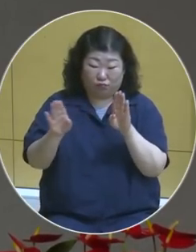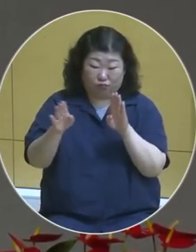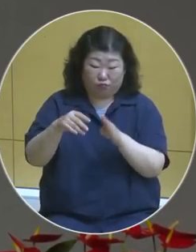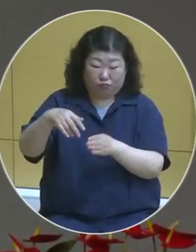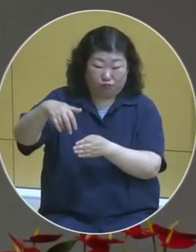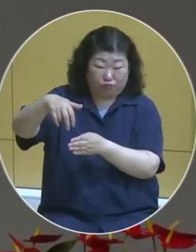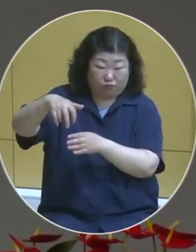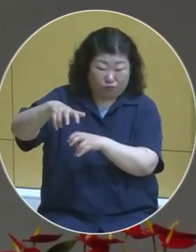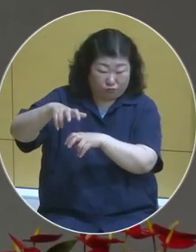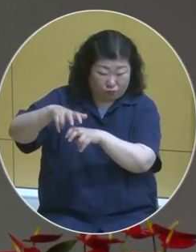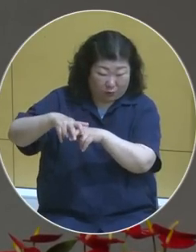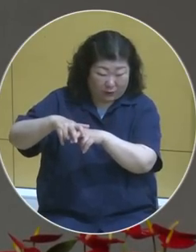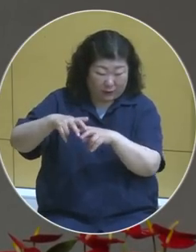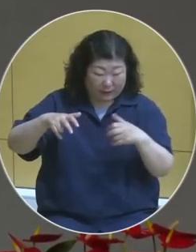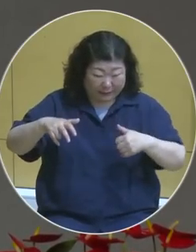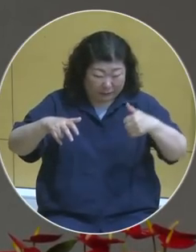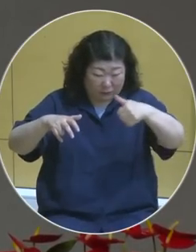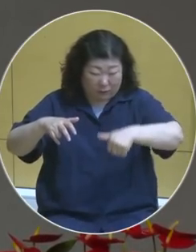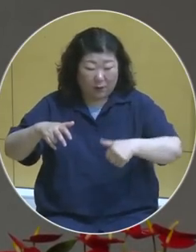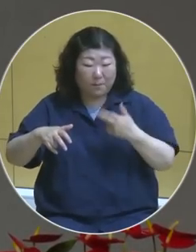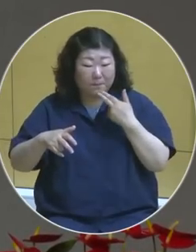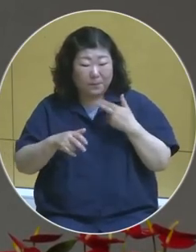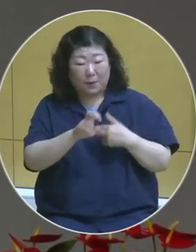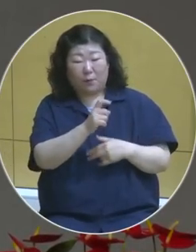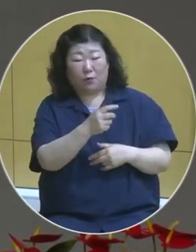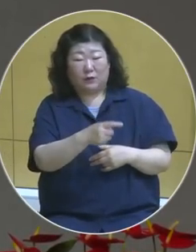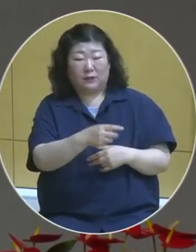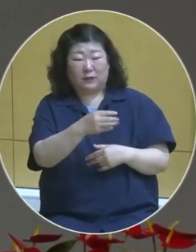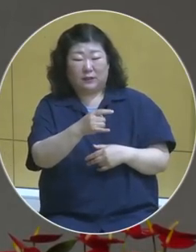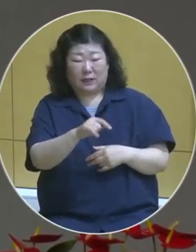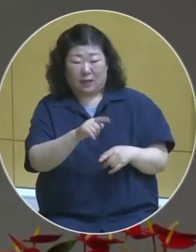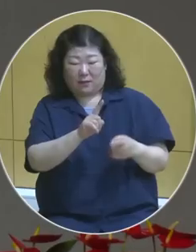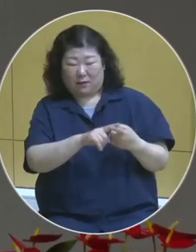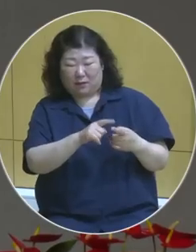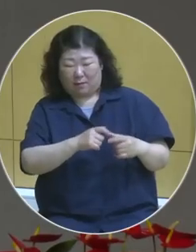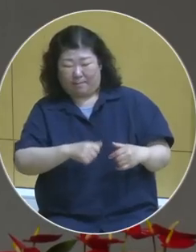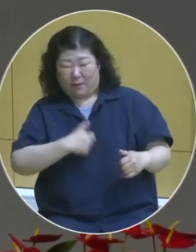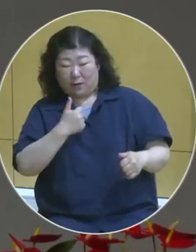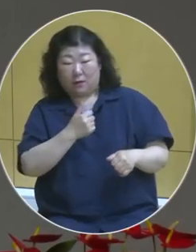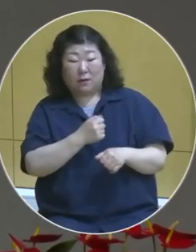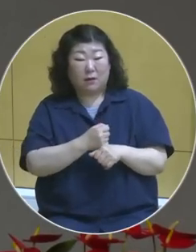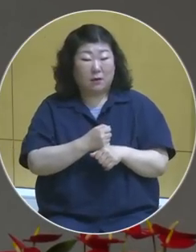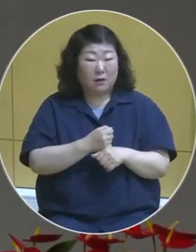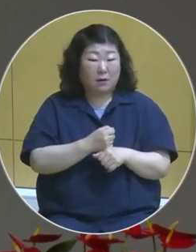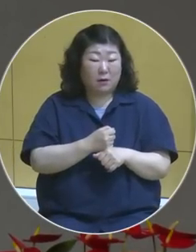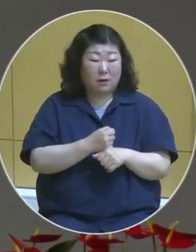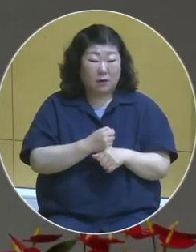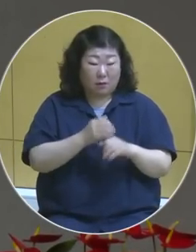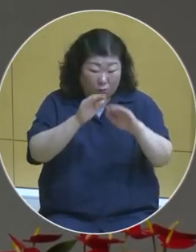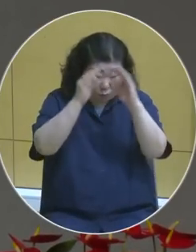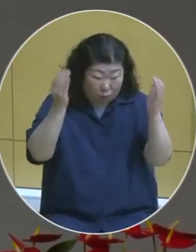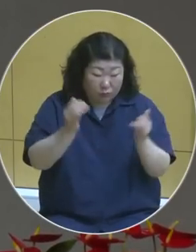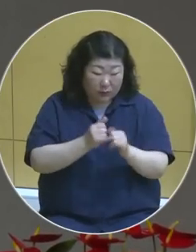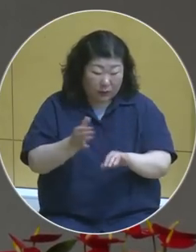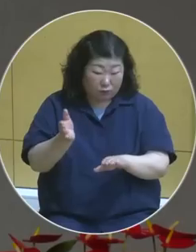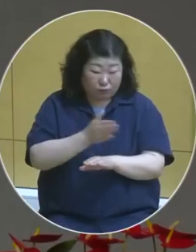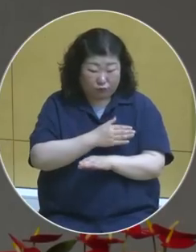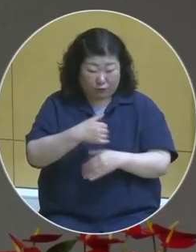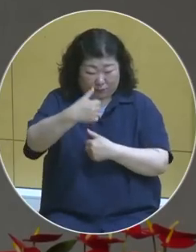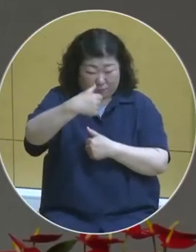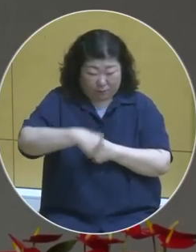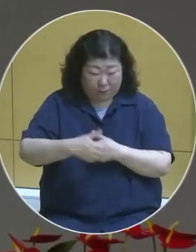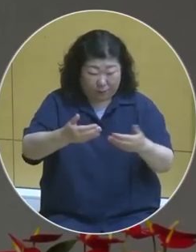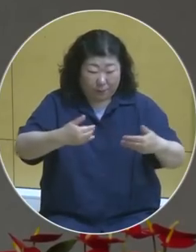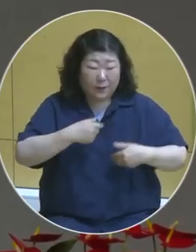않는 모르드개에 대한 분노가 가득합니다. 왜냐하면 자기는 모든 사람에게 신적인 경배와 존경을 받아야 될 사람으로